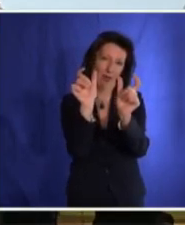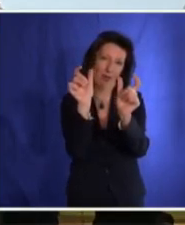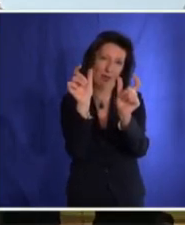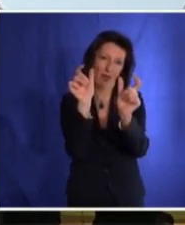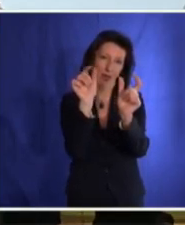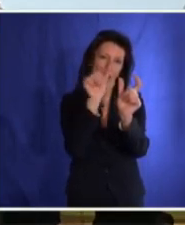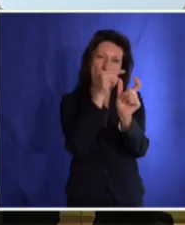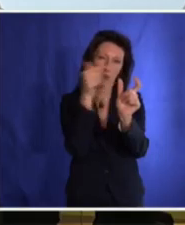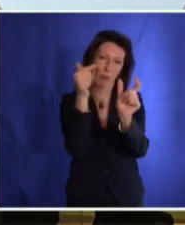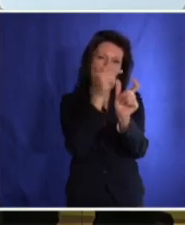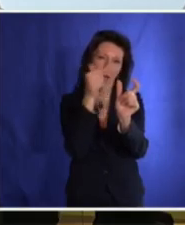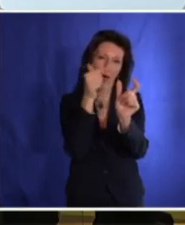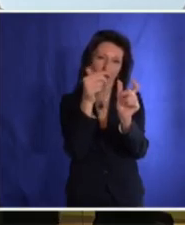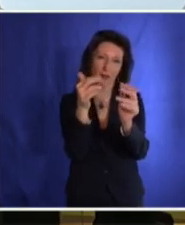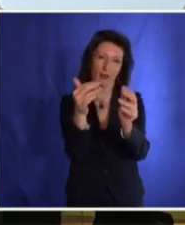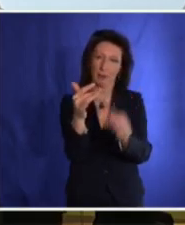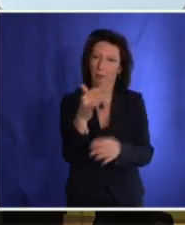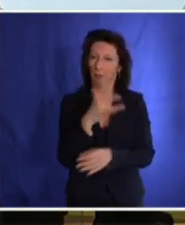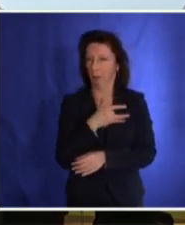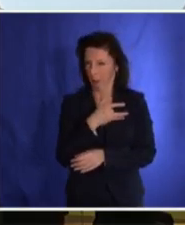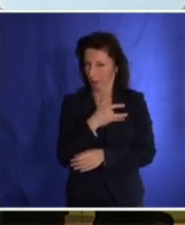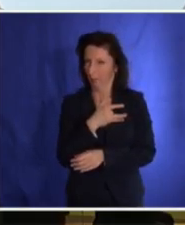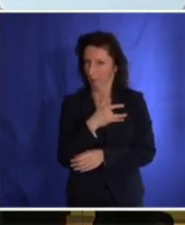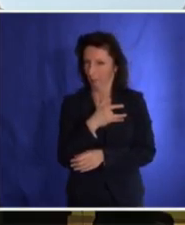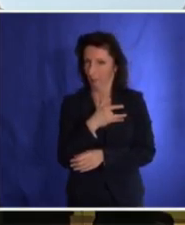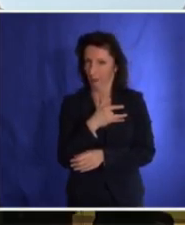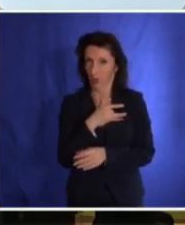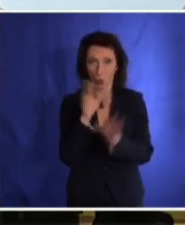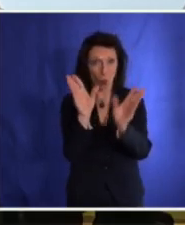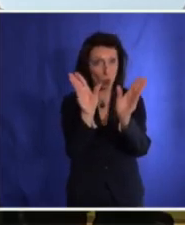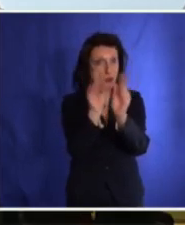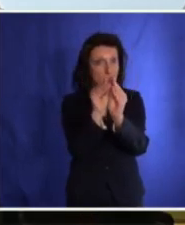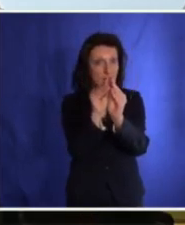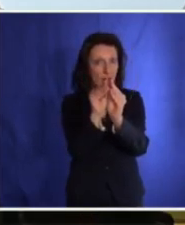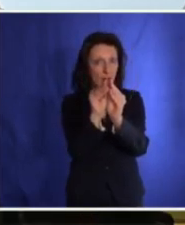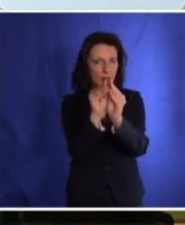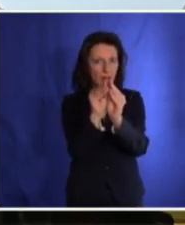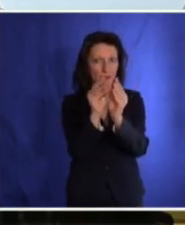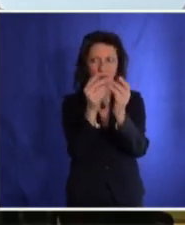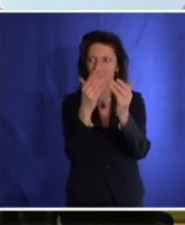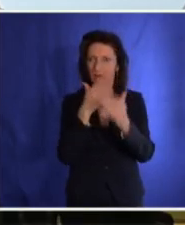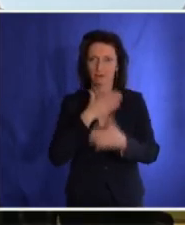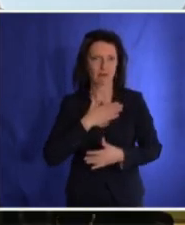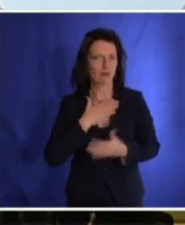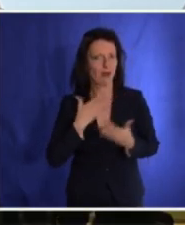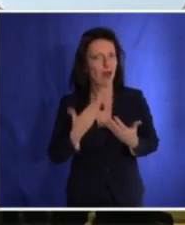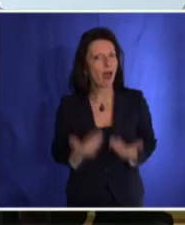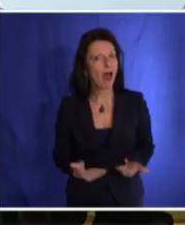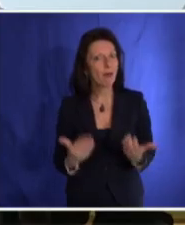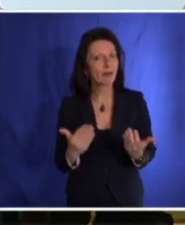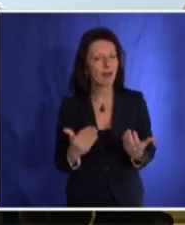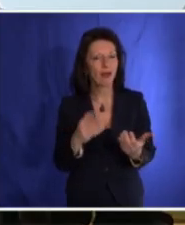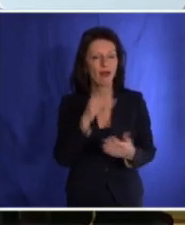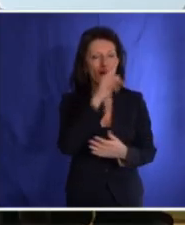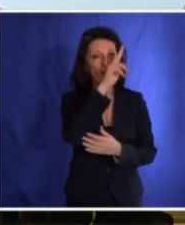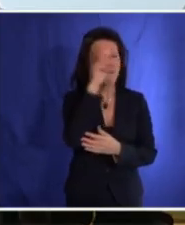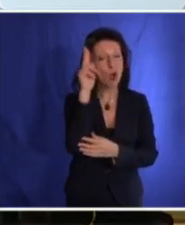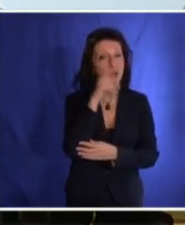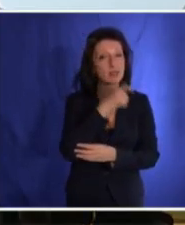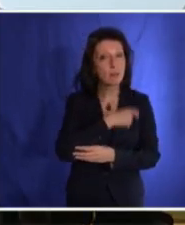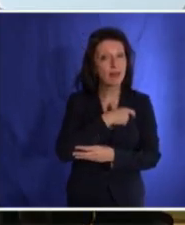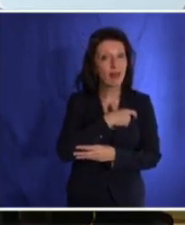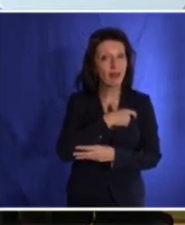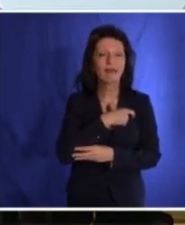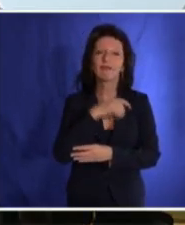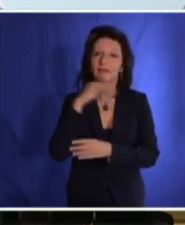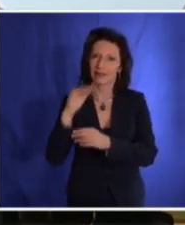Herz. Und beide zusammen sind unser Zuhause. Volkspartei Niederösterreich.